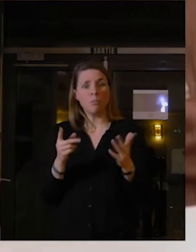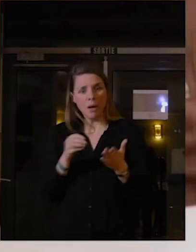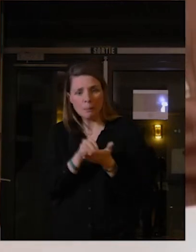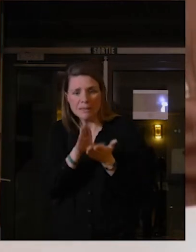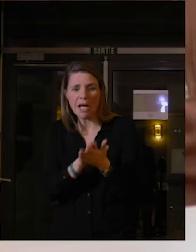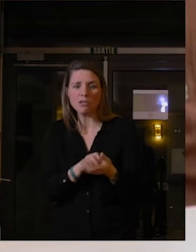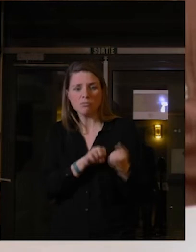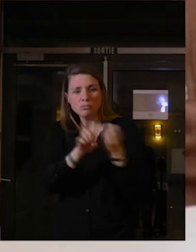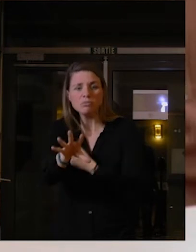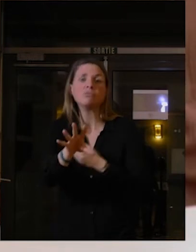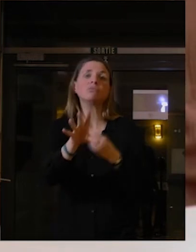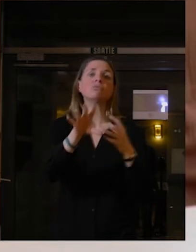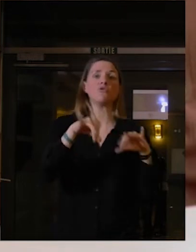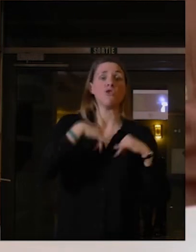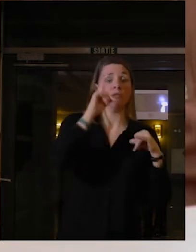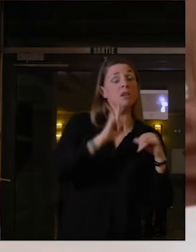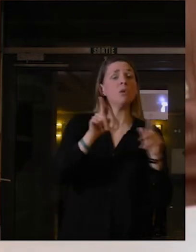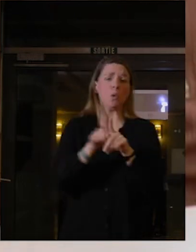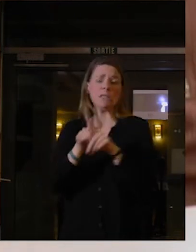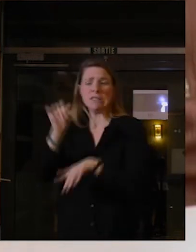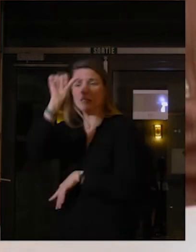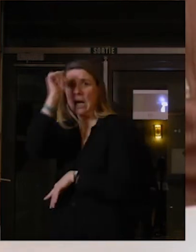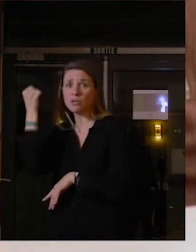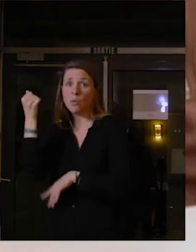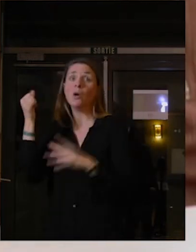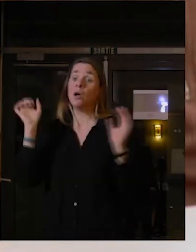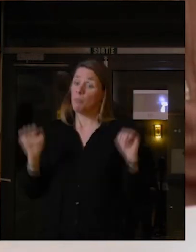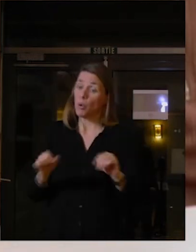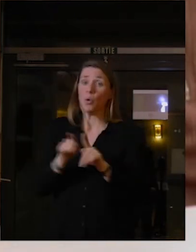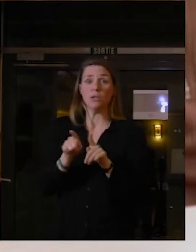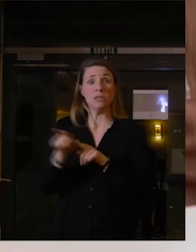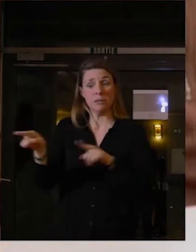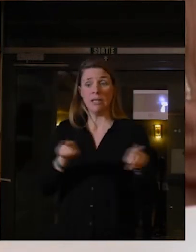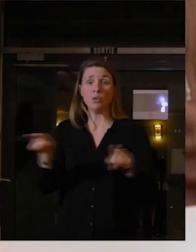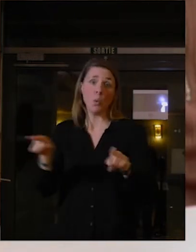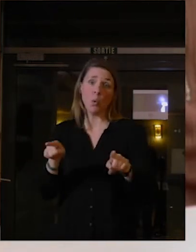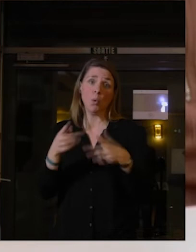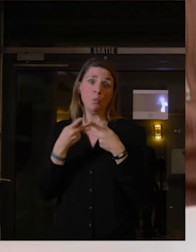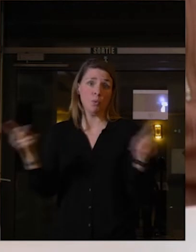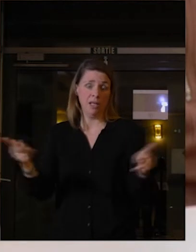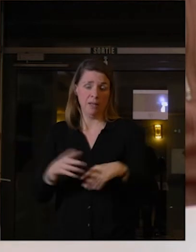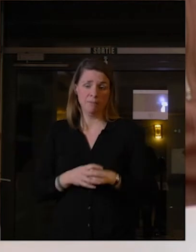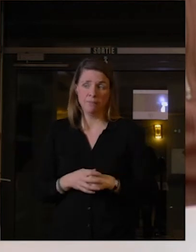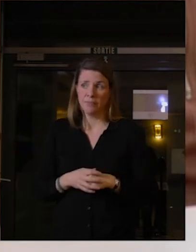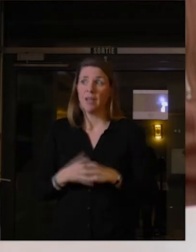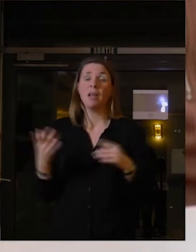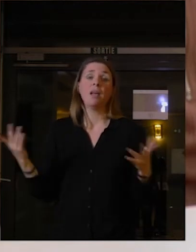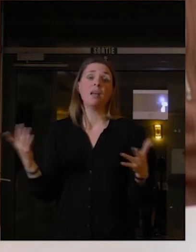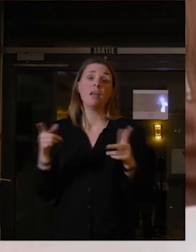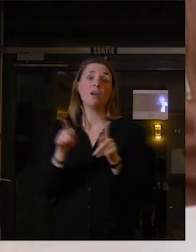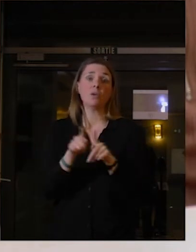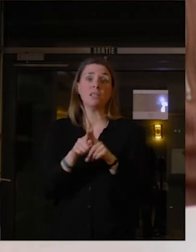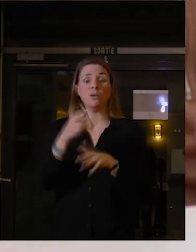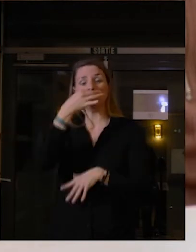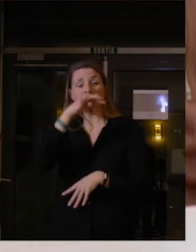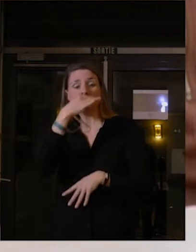auprès des jeunes filles, auprès des garçons aussi, puisque je pense que notre discours peut avoir un impact auprès des garçons, mais on essaye surtout d'avoir un